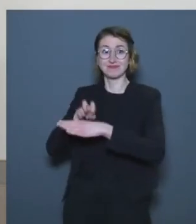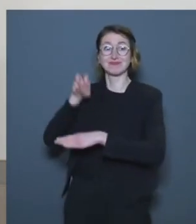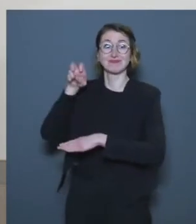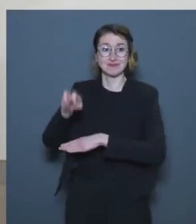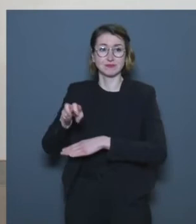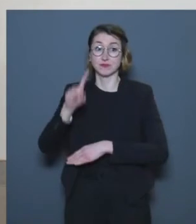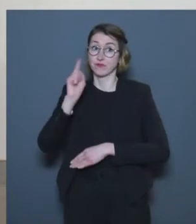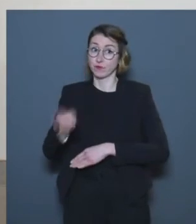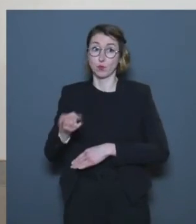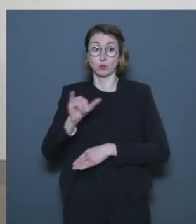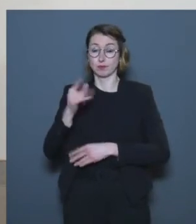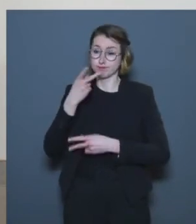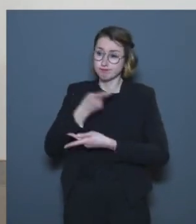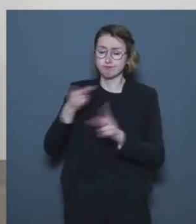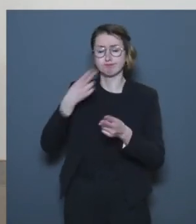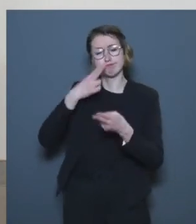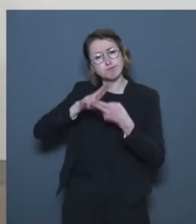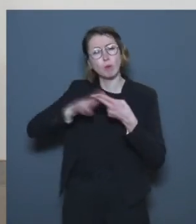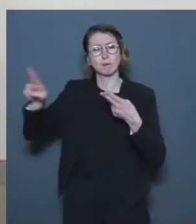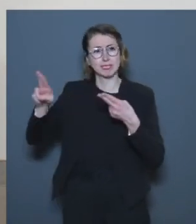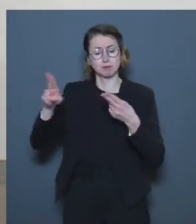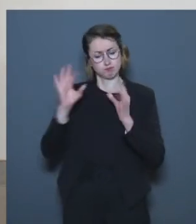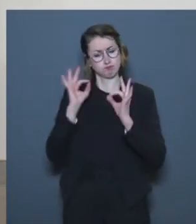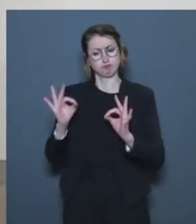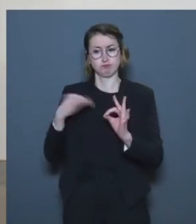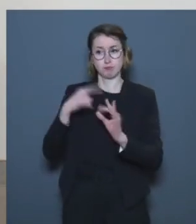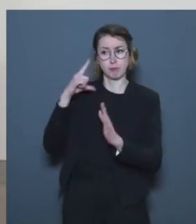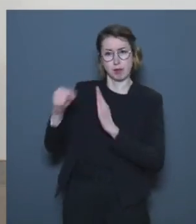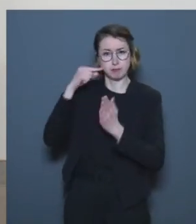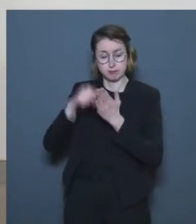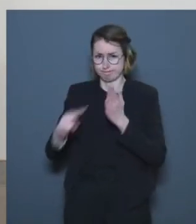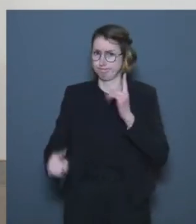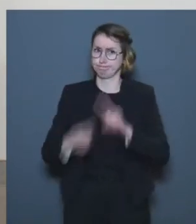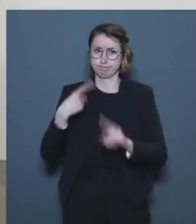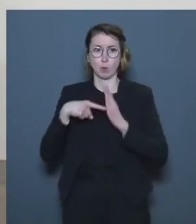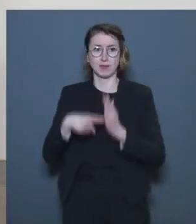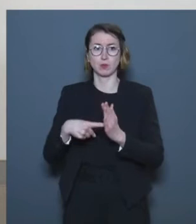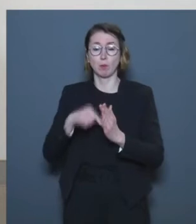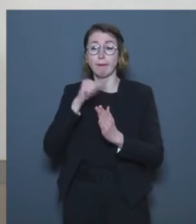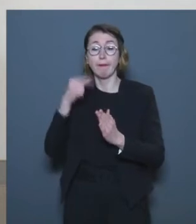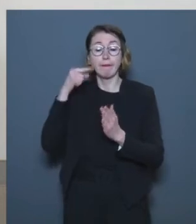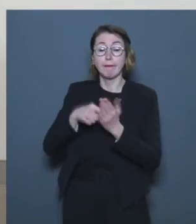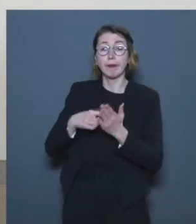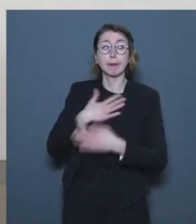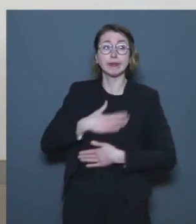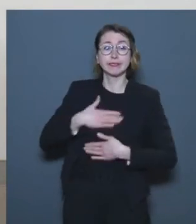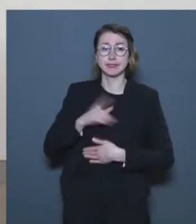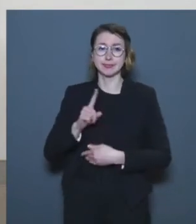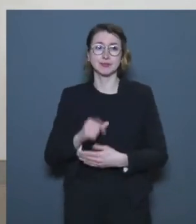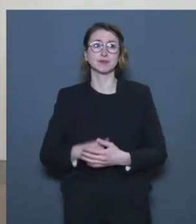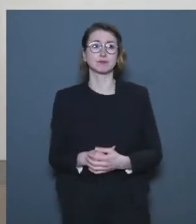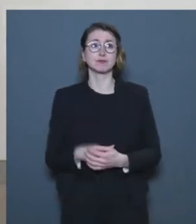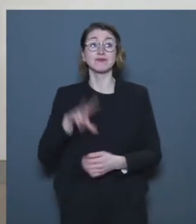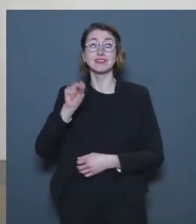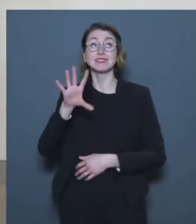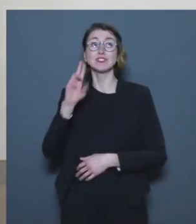voyage est essentiel. À partir du 25 janvier, tous les voyageurs qui reviennent du Royaume-Uni, de l'Afrique du Sud et